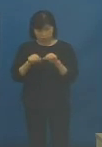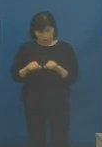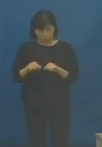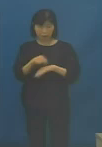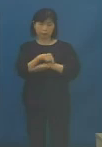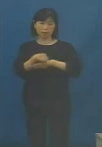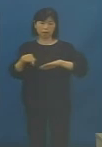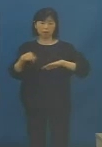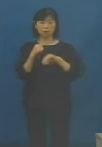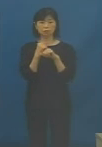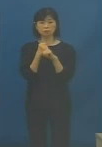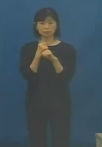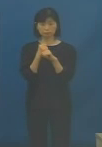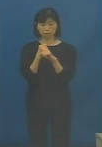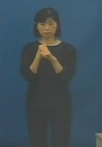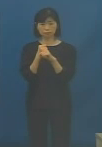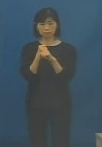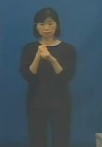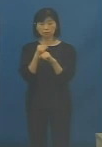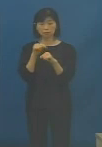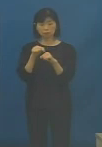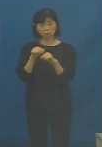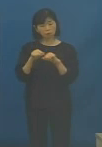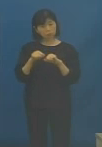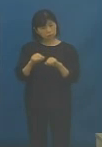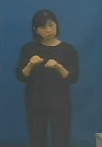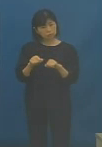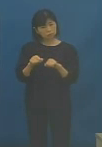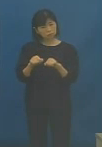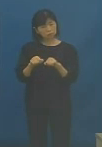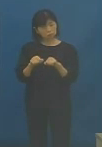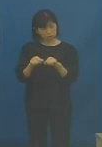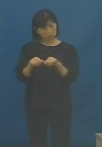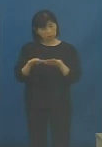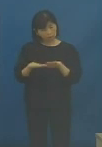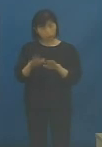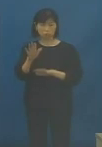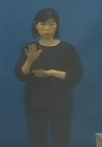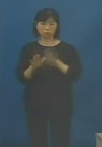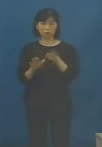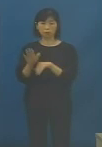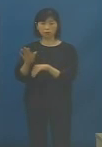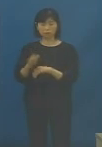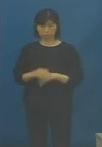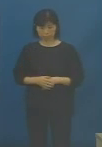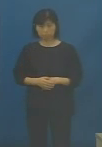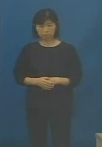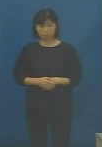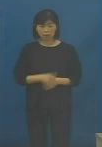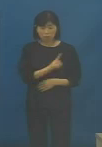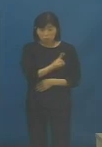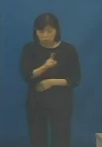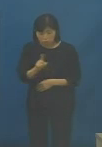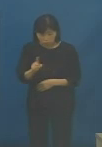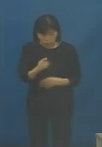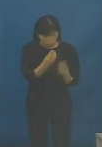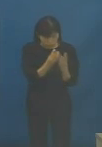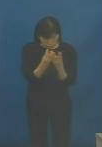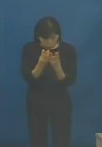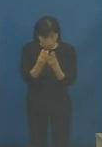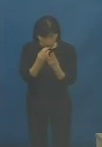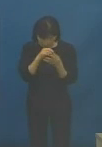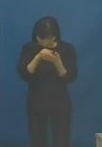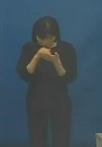けです。でこういうようなことをやはりやっていくもう情勢になっているわけでありまして、 まあ、一件一件数えて、それを詳細